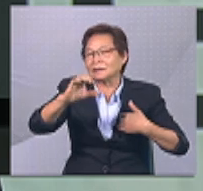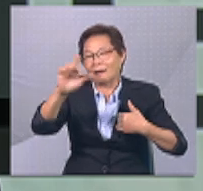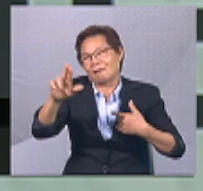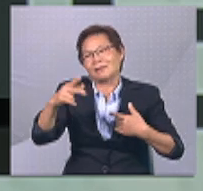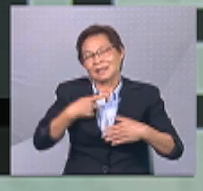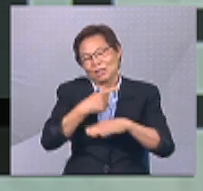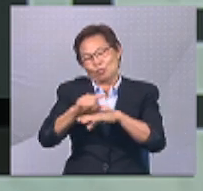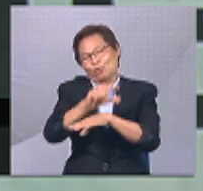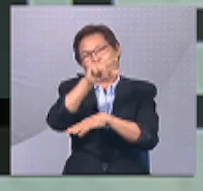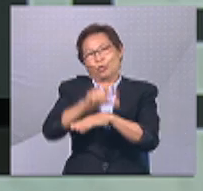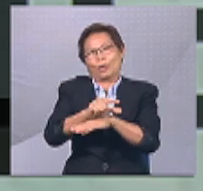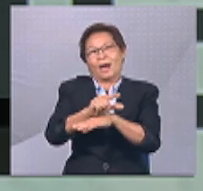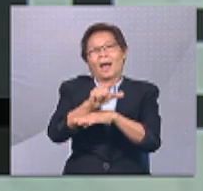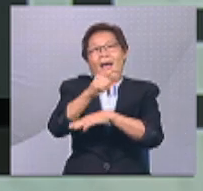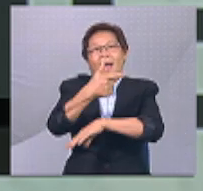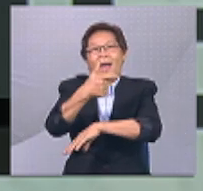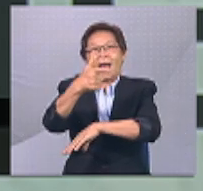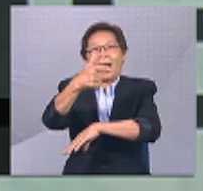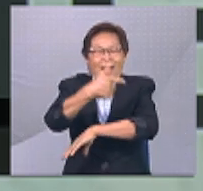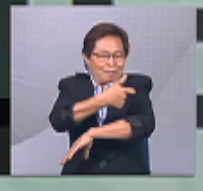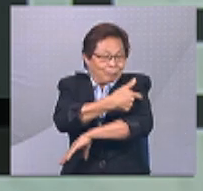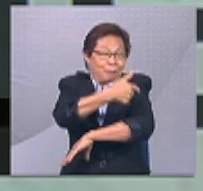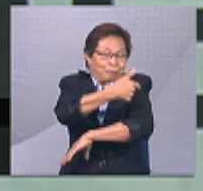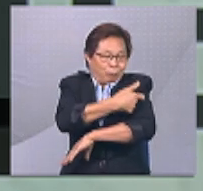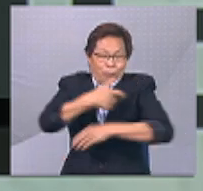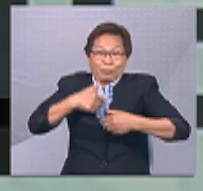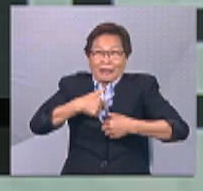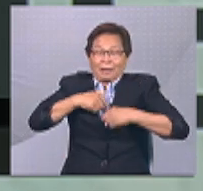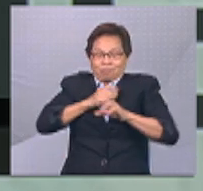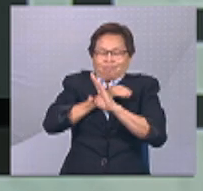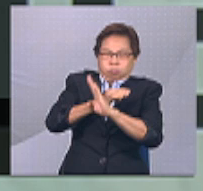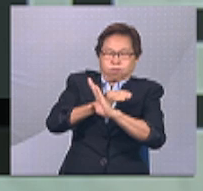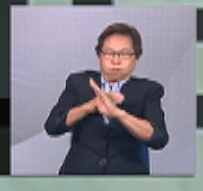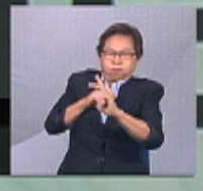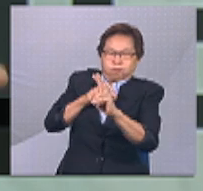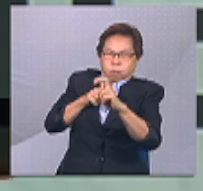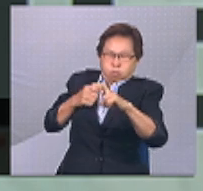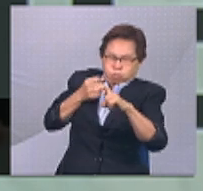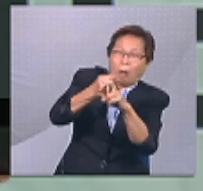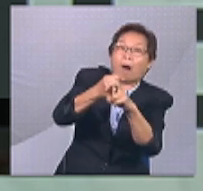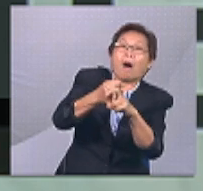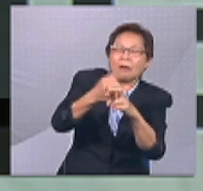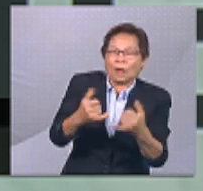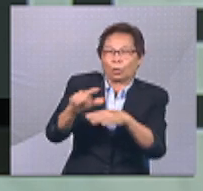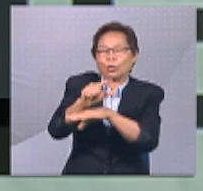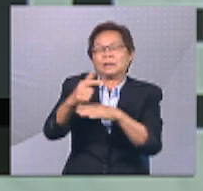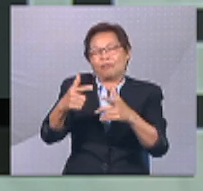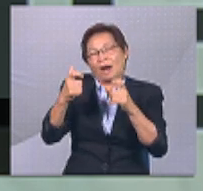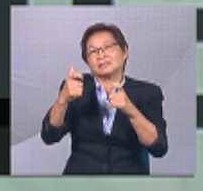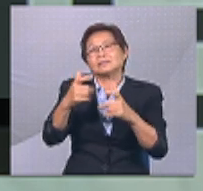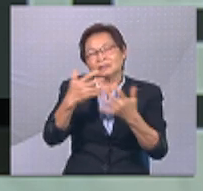gunakan antibody, serologi. Iaitu serologi sebab serologi cepat dan dia cepat dan